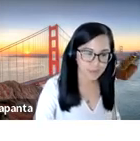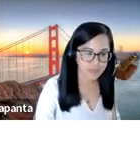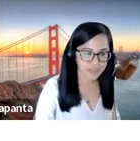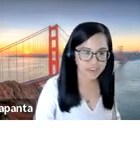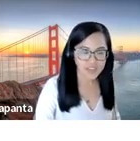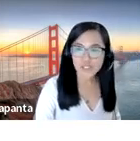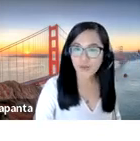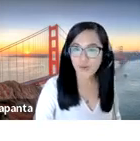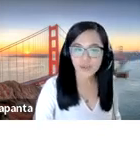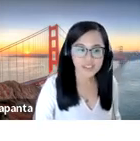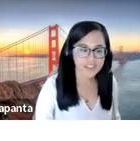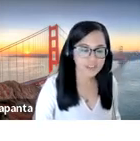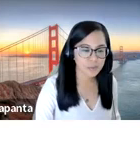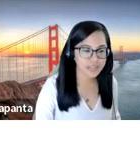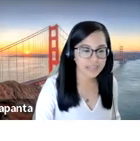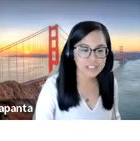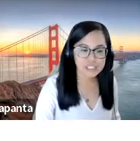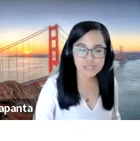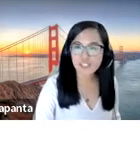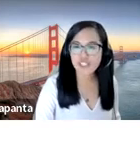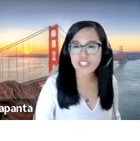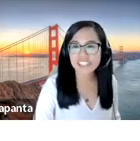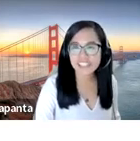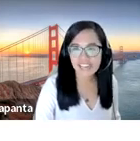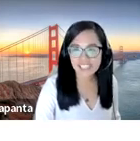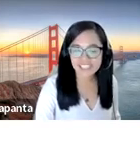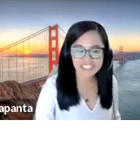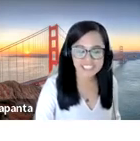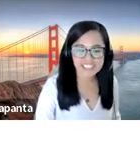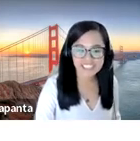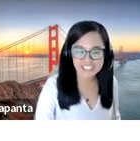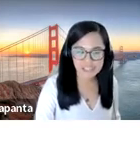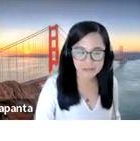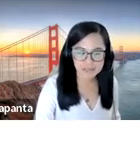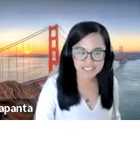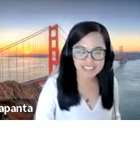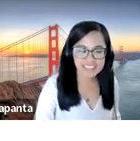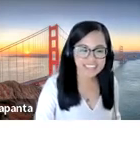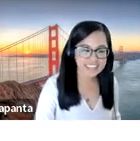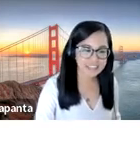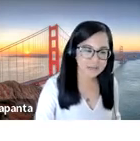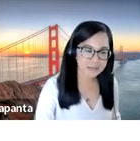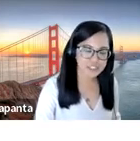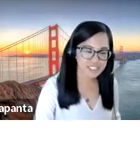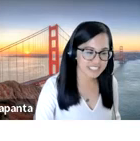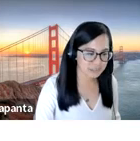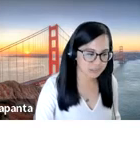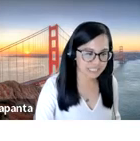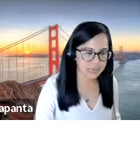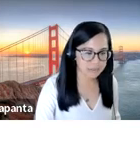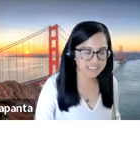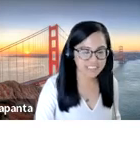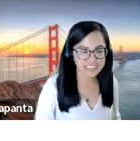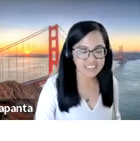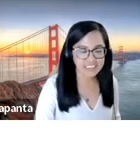Okay, so what I had just mentioned is that in in in summary. And just as a